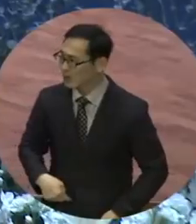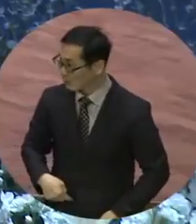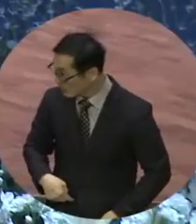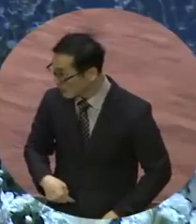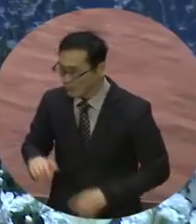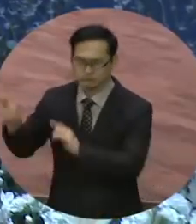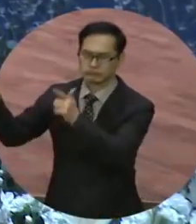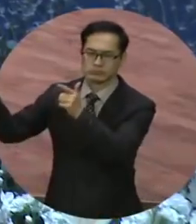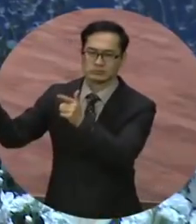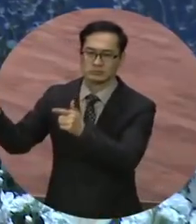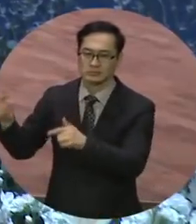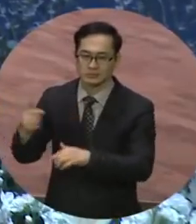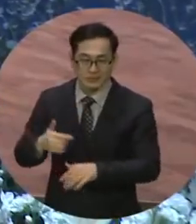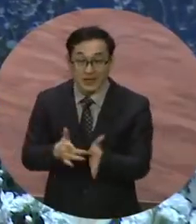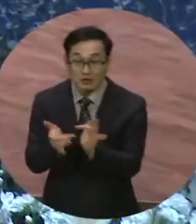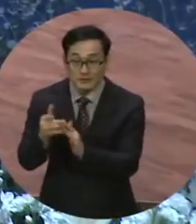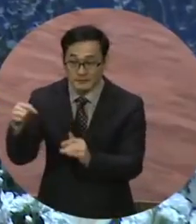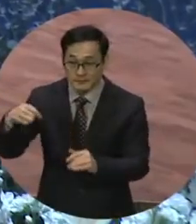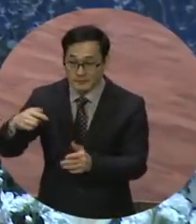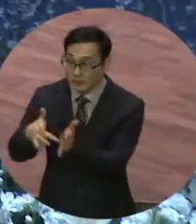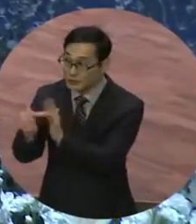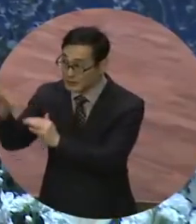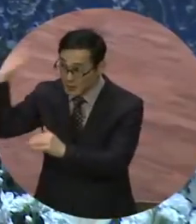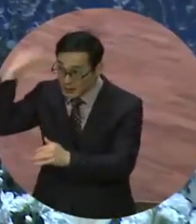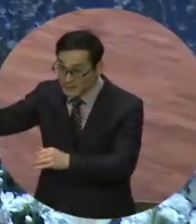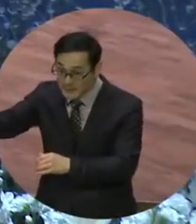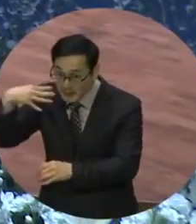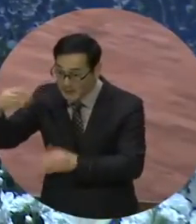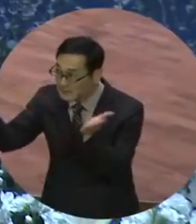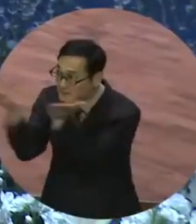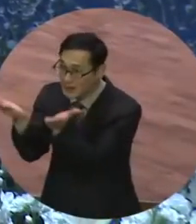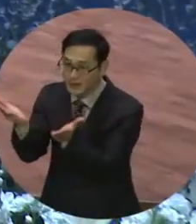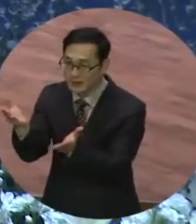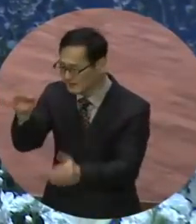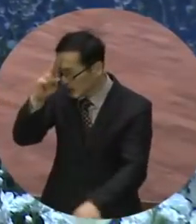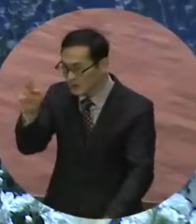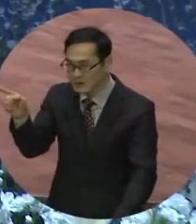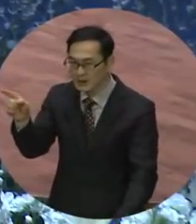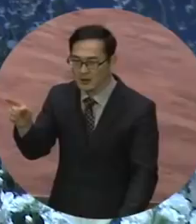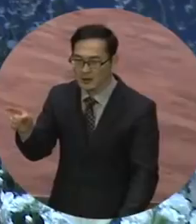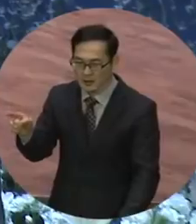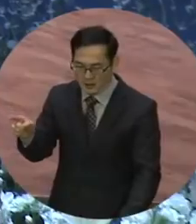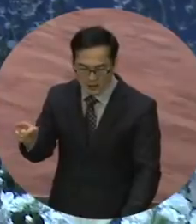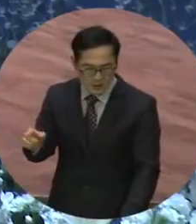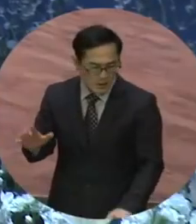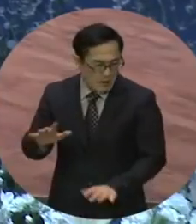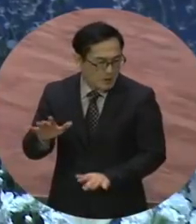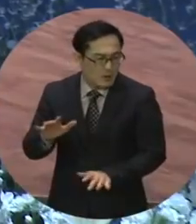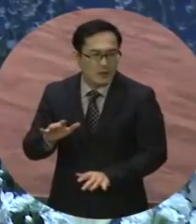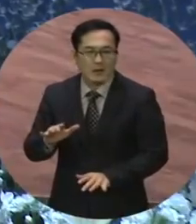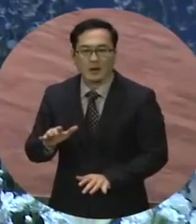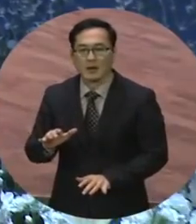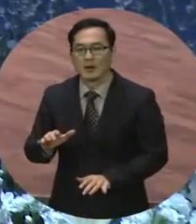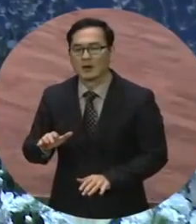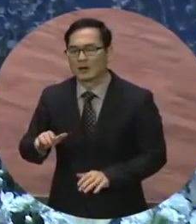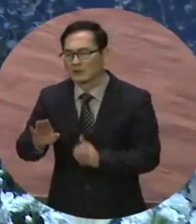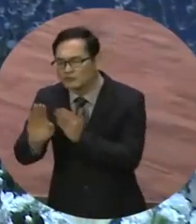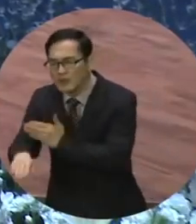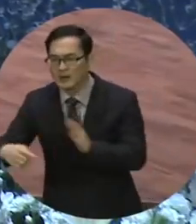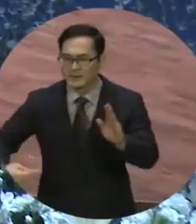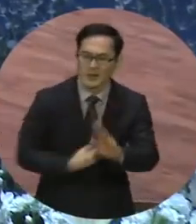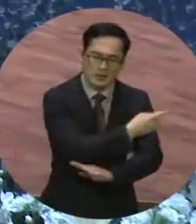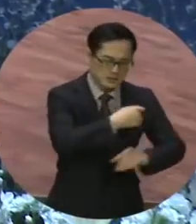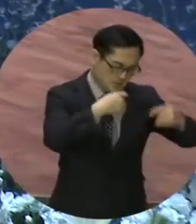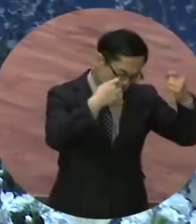통곡하면서 가슴을 치면서 울었다. 그렇게 나와 있습니다. 왜